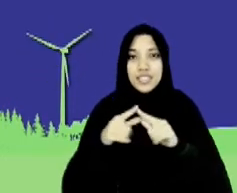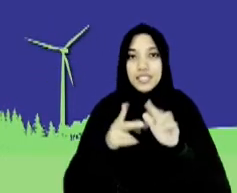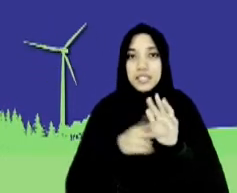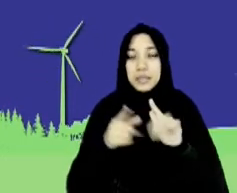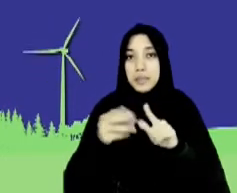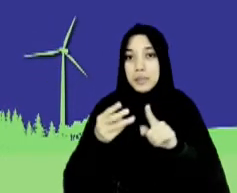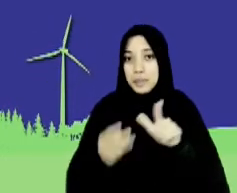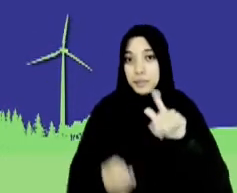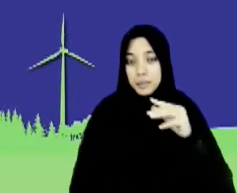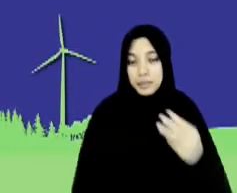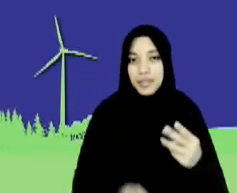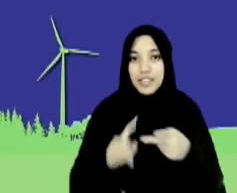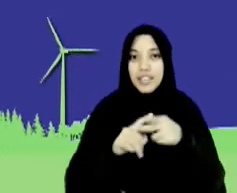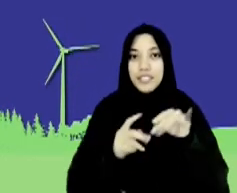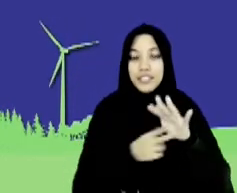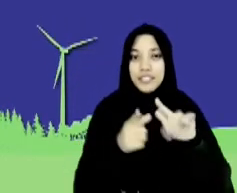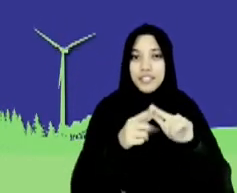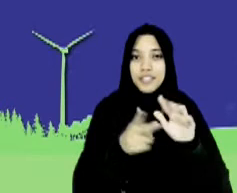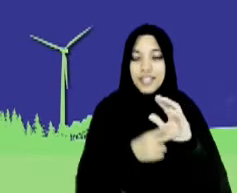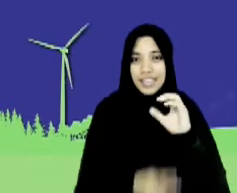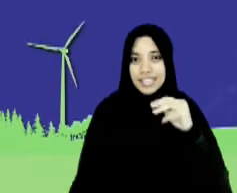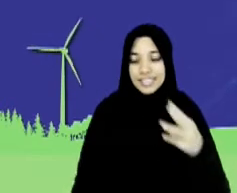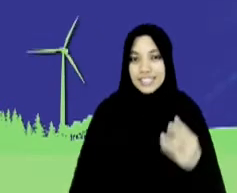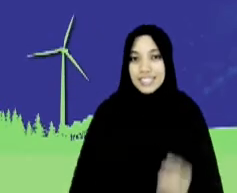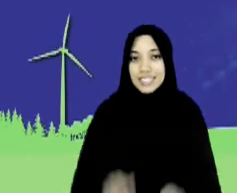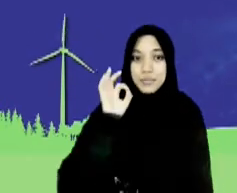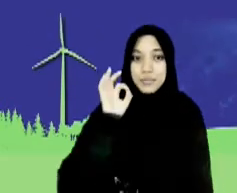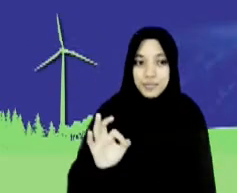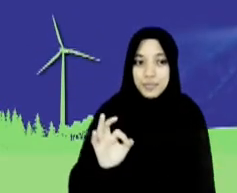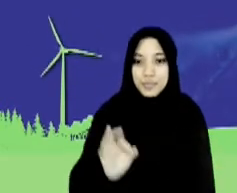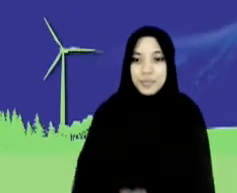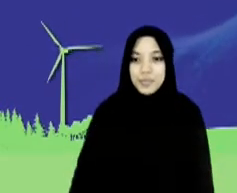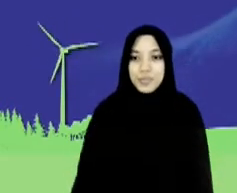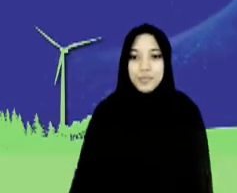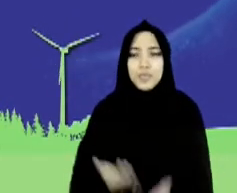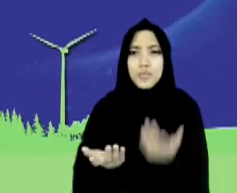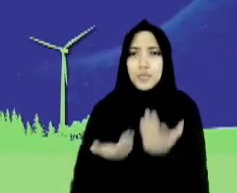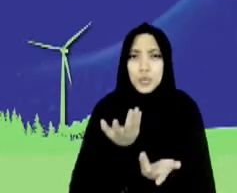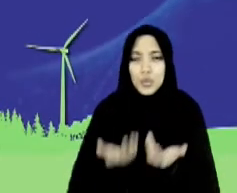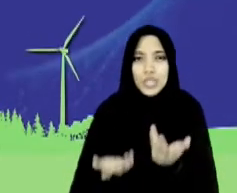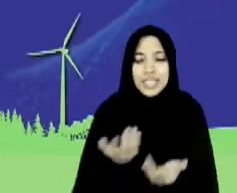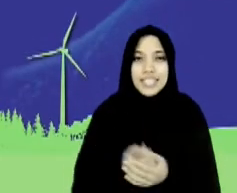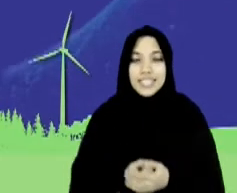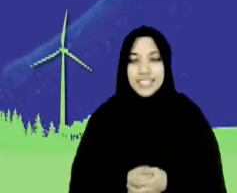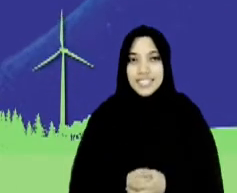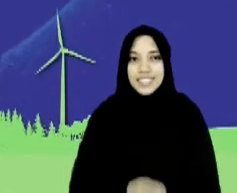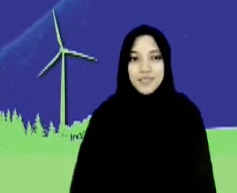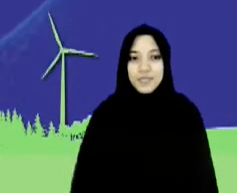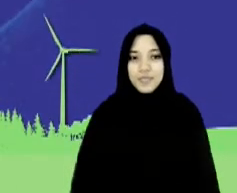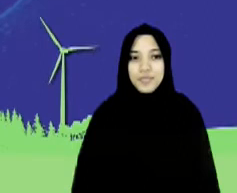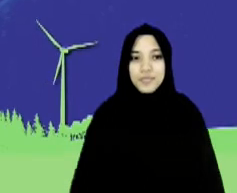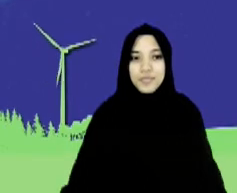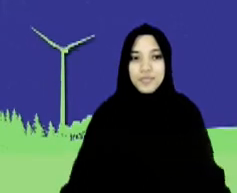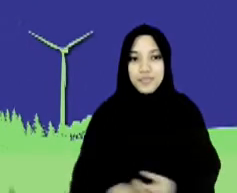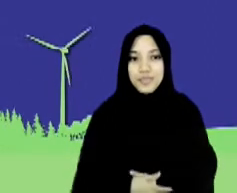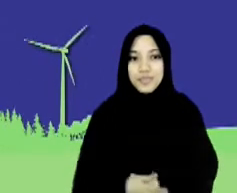Bu Oke Baik eh Mas Adrianus eh mungkin eh bukan Apa yang